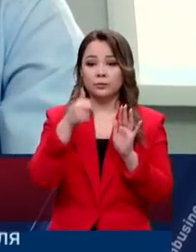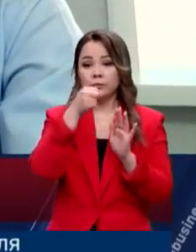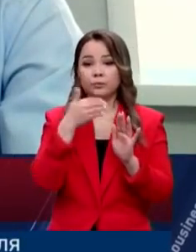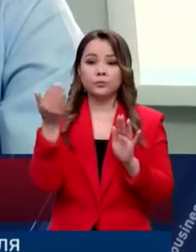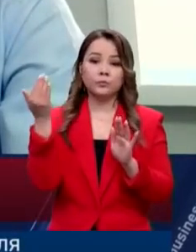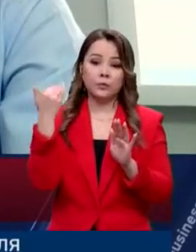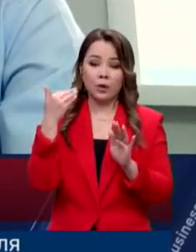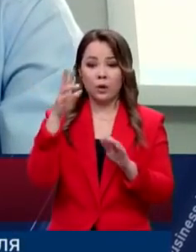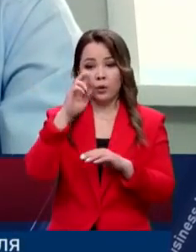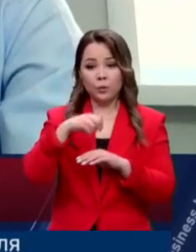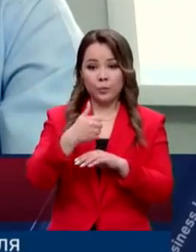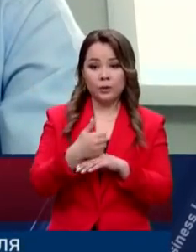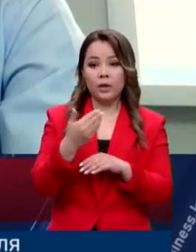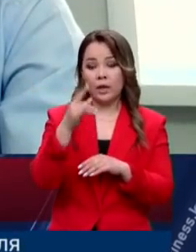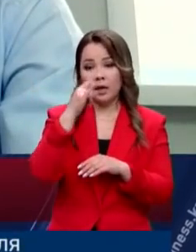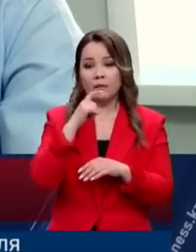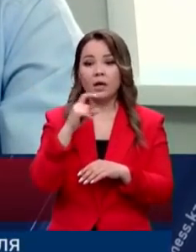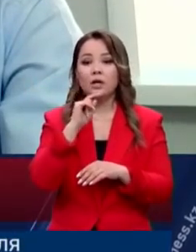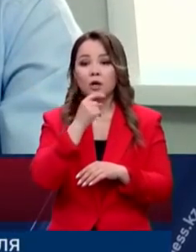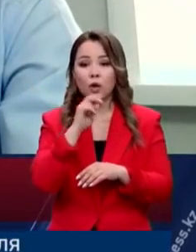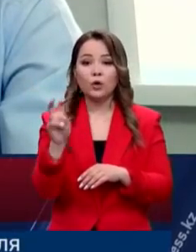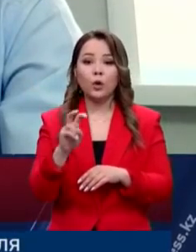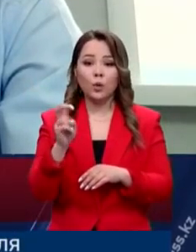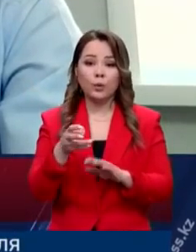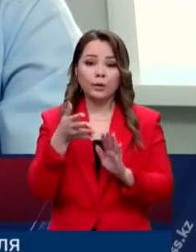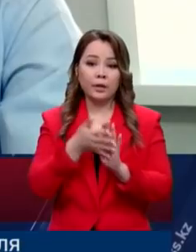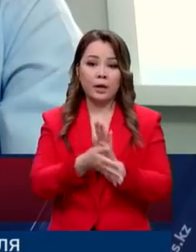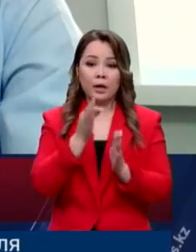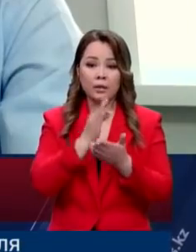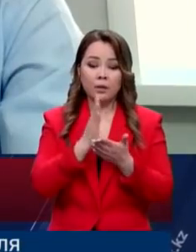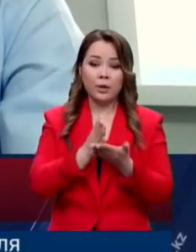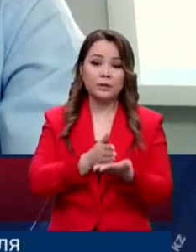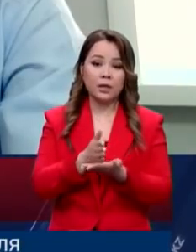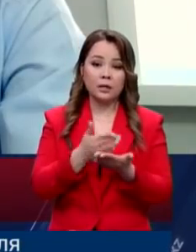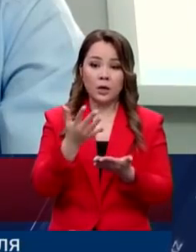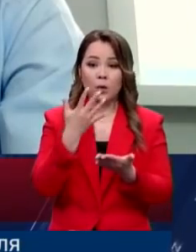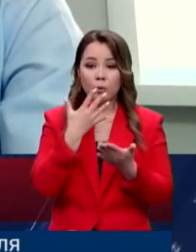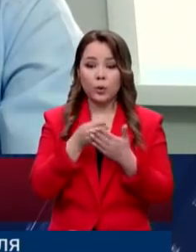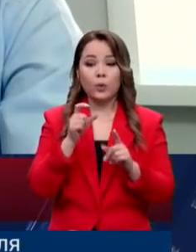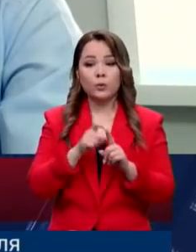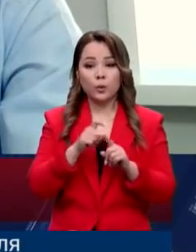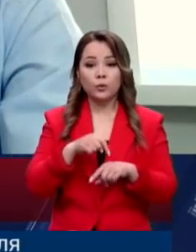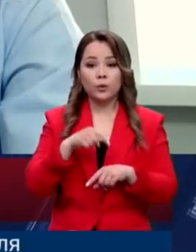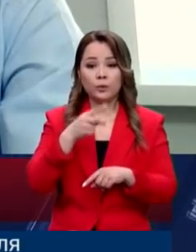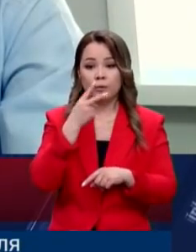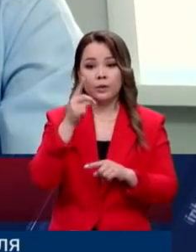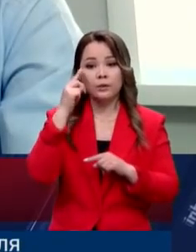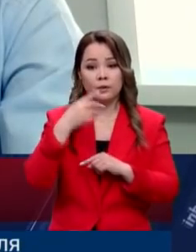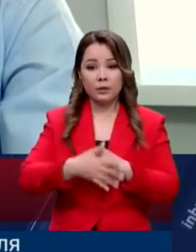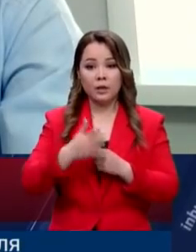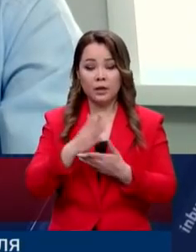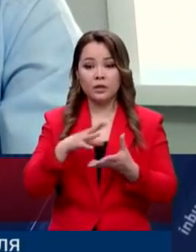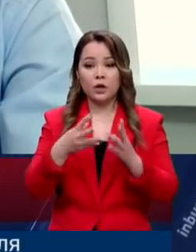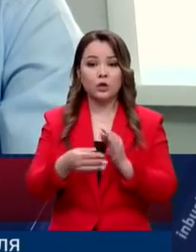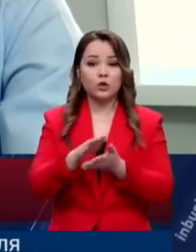пен үкімет Қазақстан экономикасын долларсыздандыруға кіріскен еді. Бұл саясат, сіздің сөзіңізден де сезіп отырмын, түсініп отырмын, нәтижесін